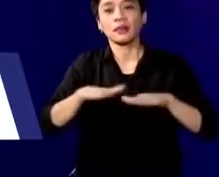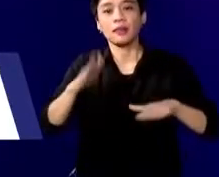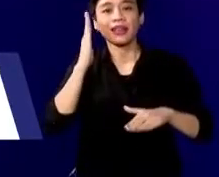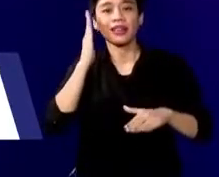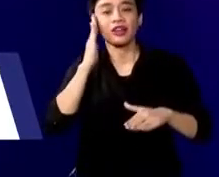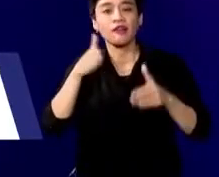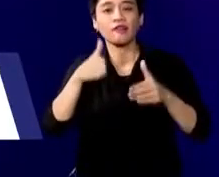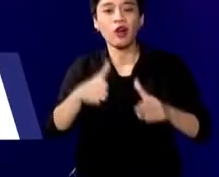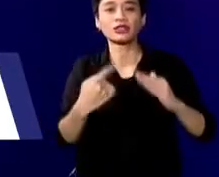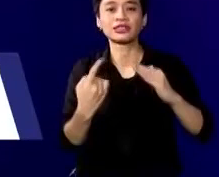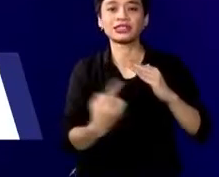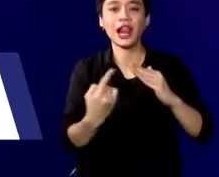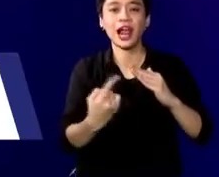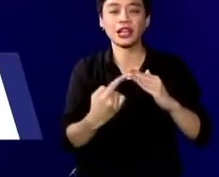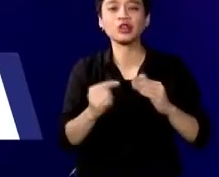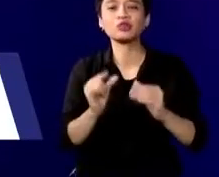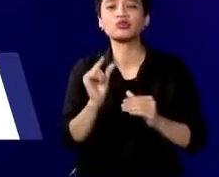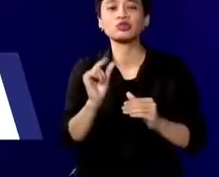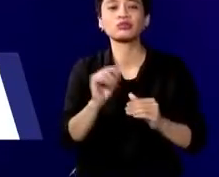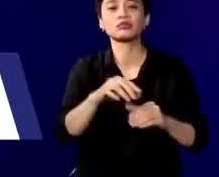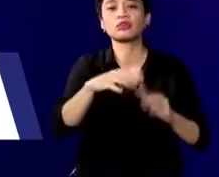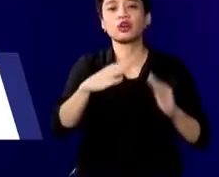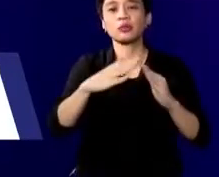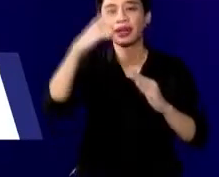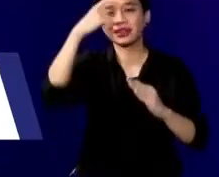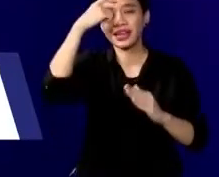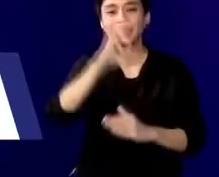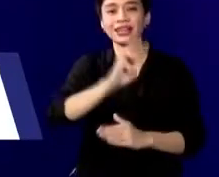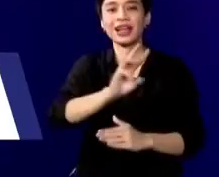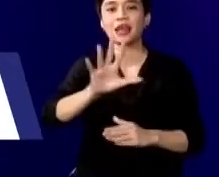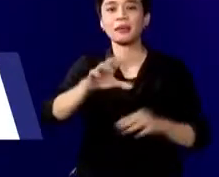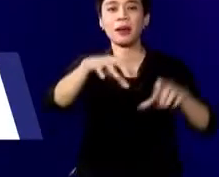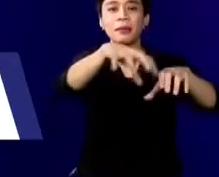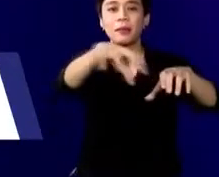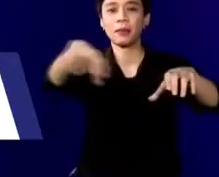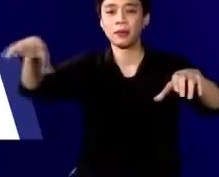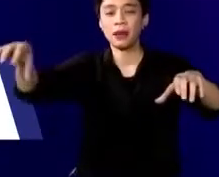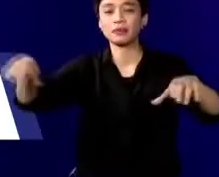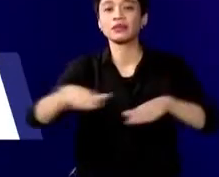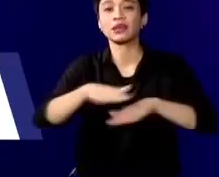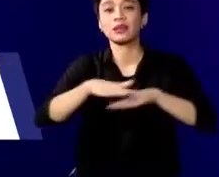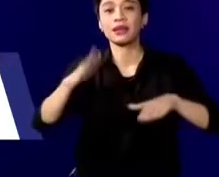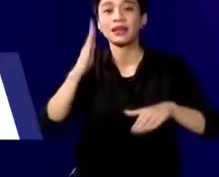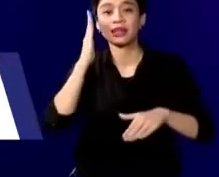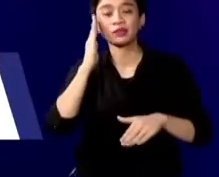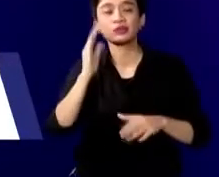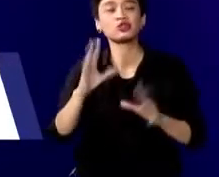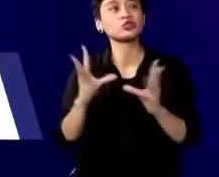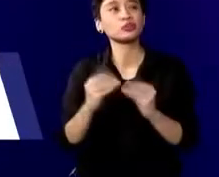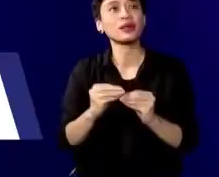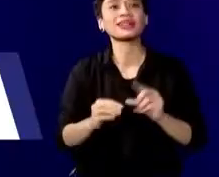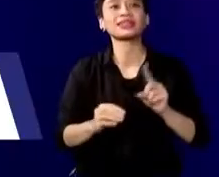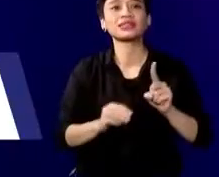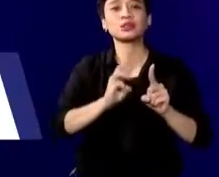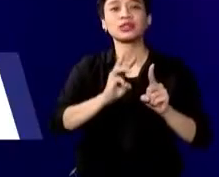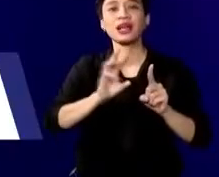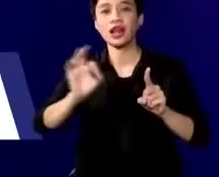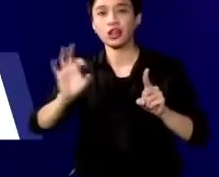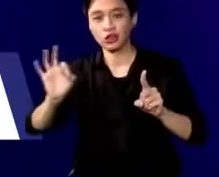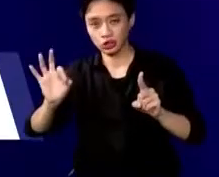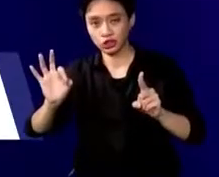isolasi di 35 rumah sakit di seluruh Indonesia berjumlah sekitar 1300 tempat tidur di